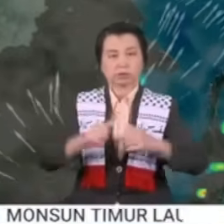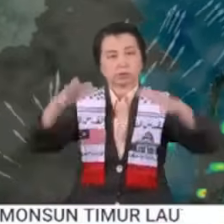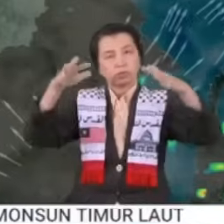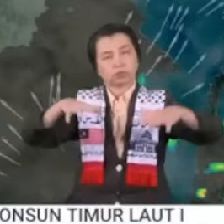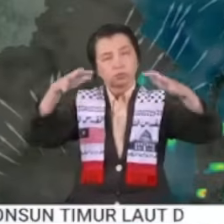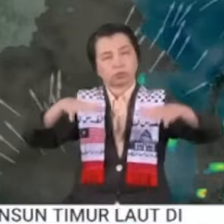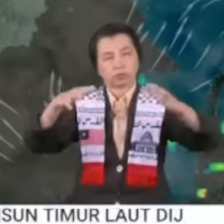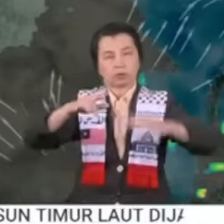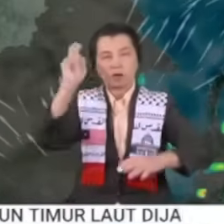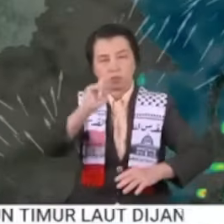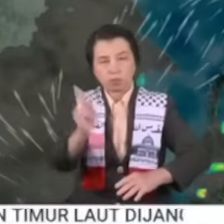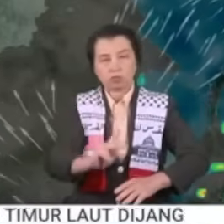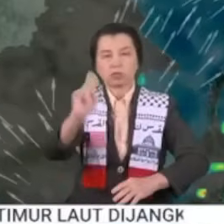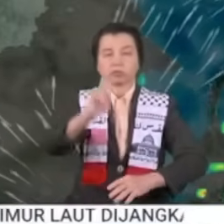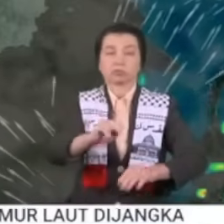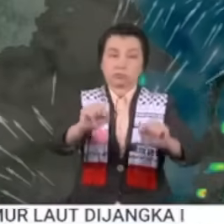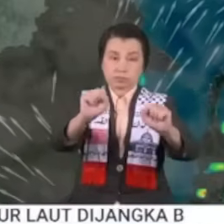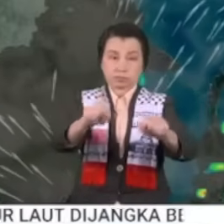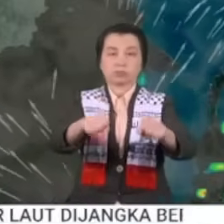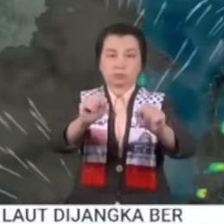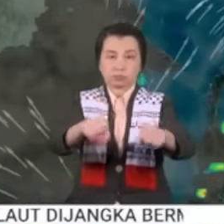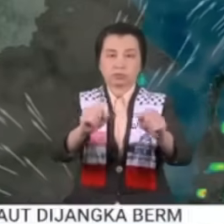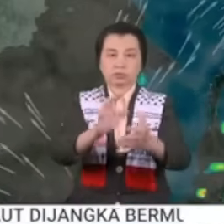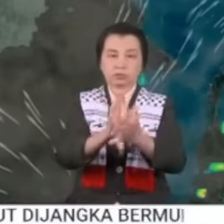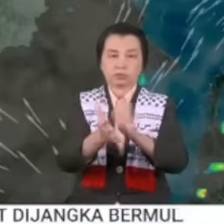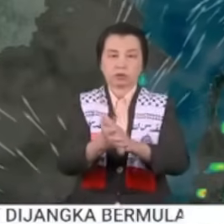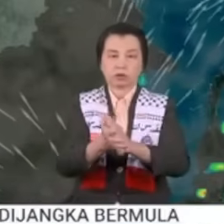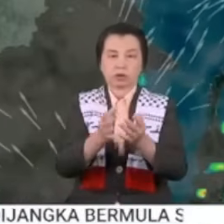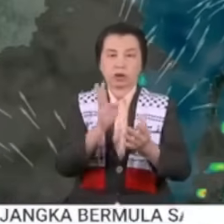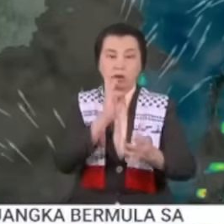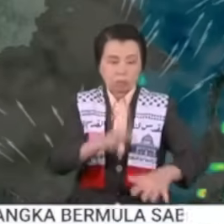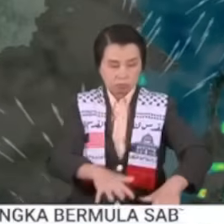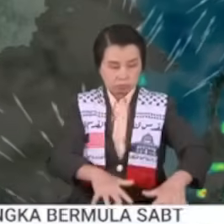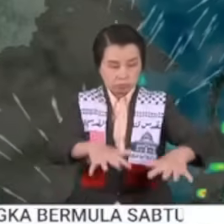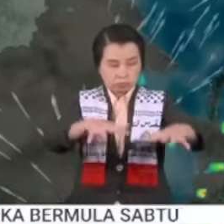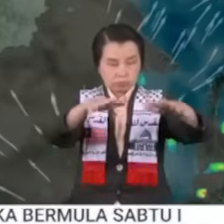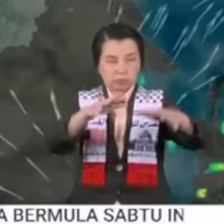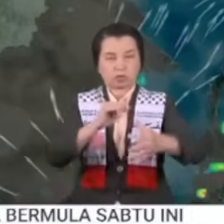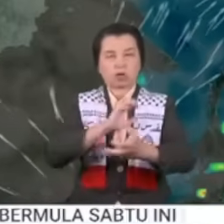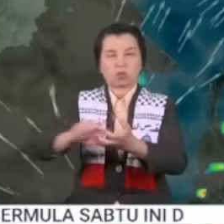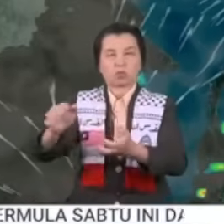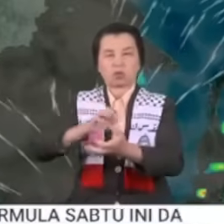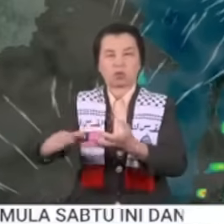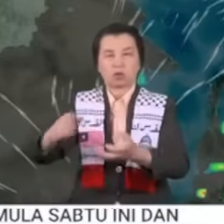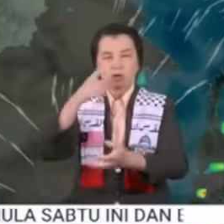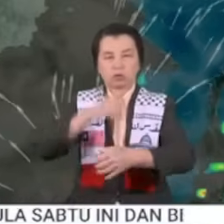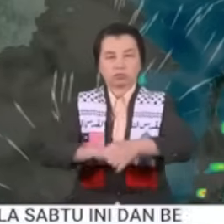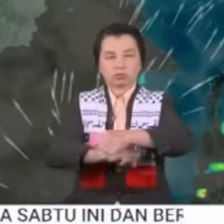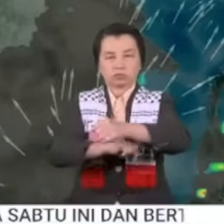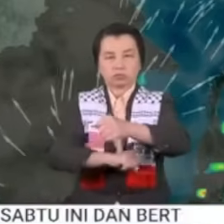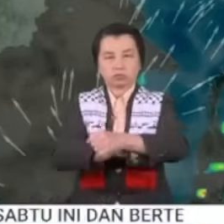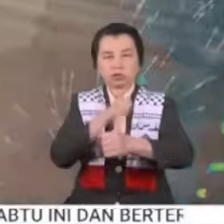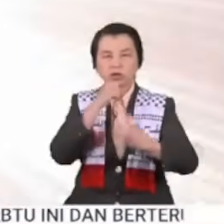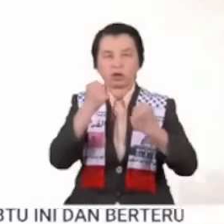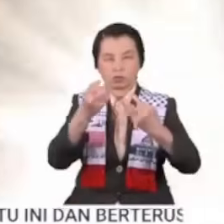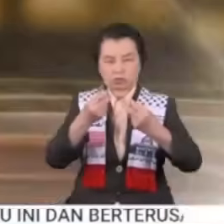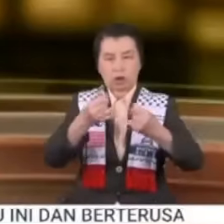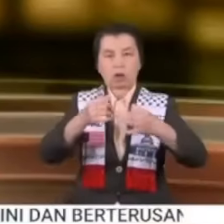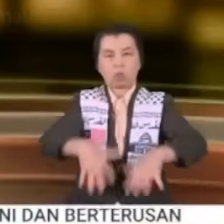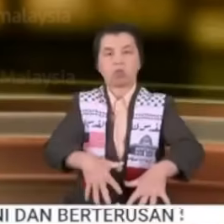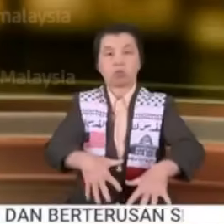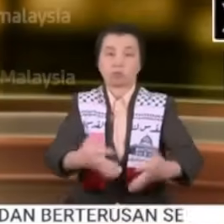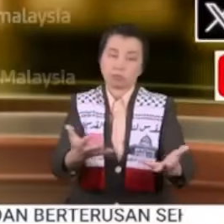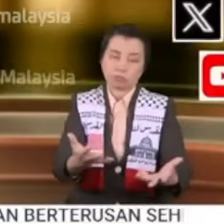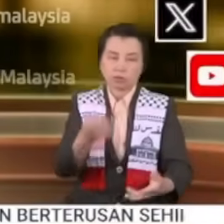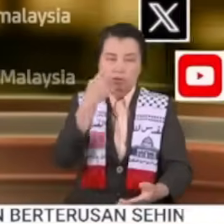hujan berserta ribut putih berpotensi menyebabkan kejadian banjir kilat serta menyebabkan kerosakan kepada struktur yang tidak Kukuh